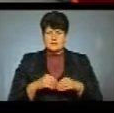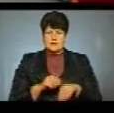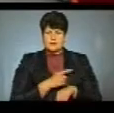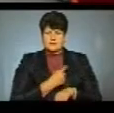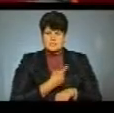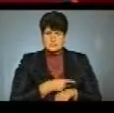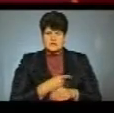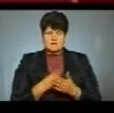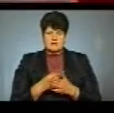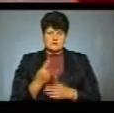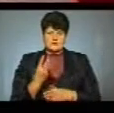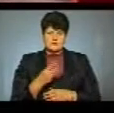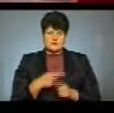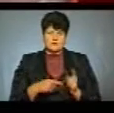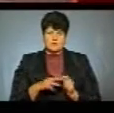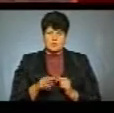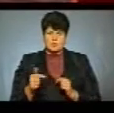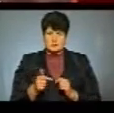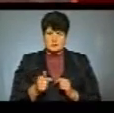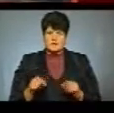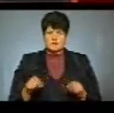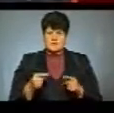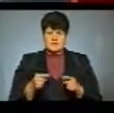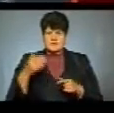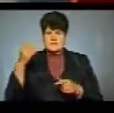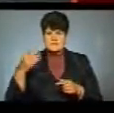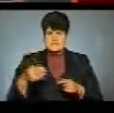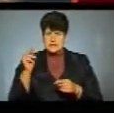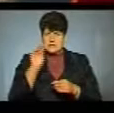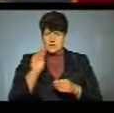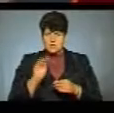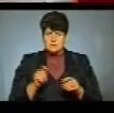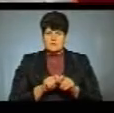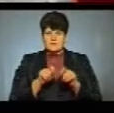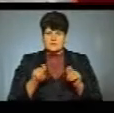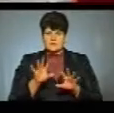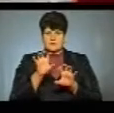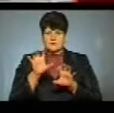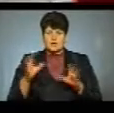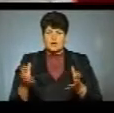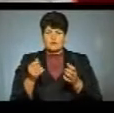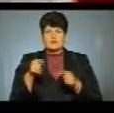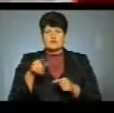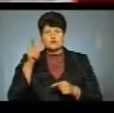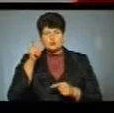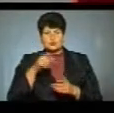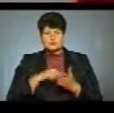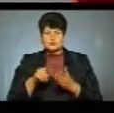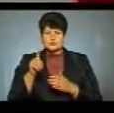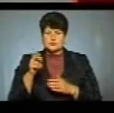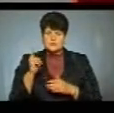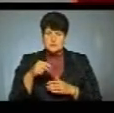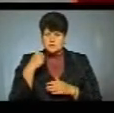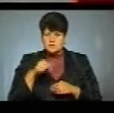мільйона гривень. Створили стінопис та відкрили виставку світлини рятувальників. Так, в Чорткові відзначили 120-ту